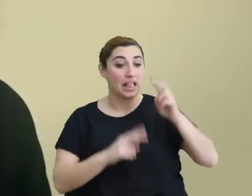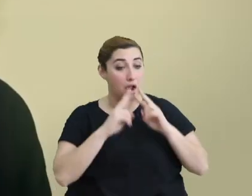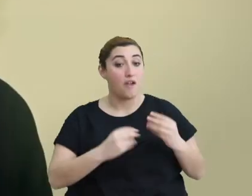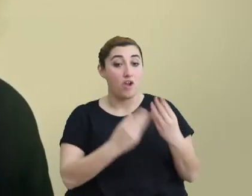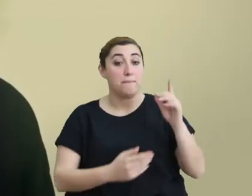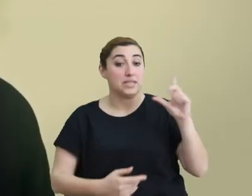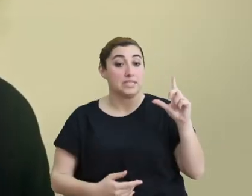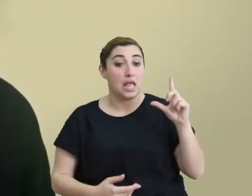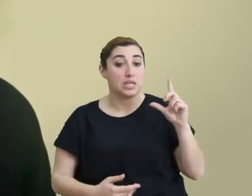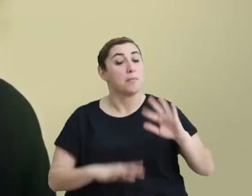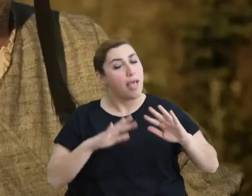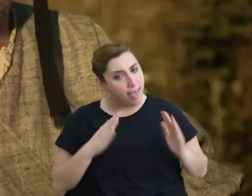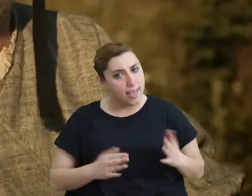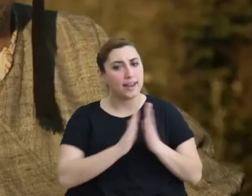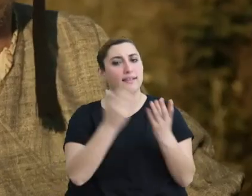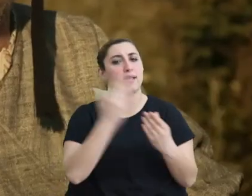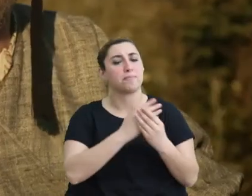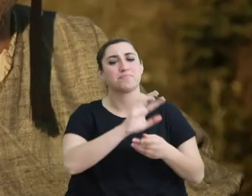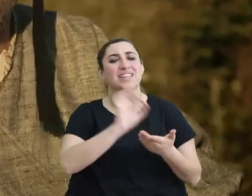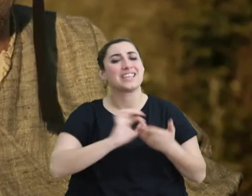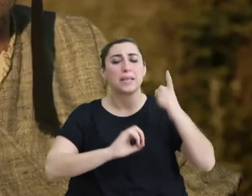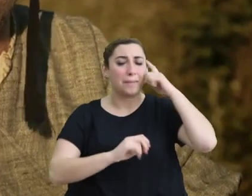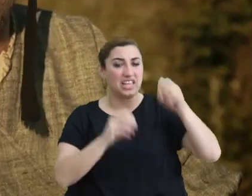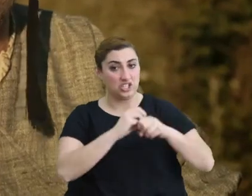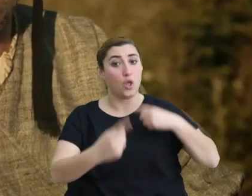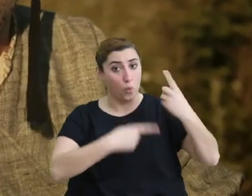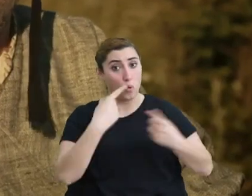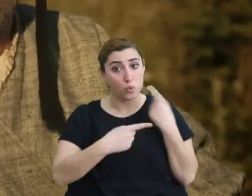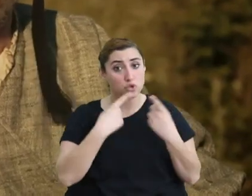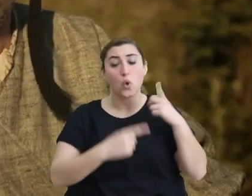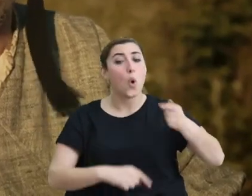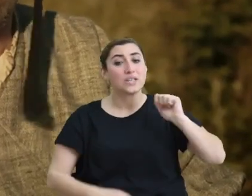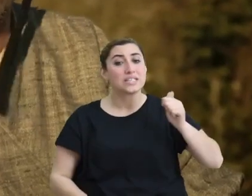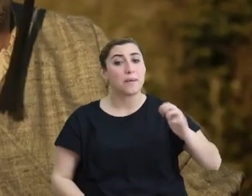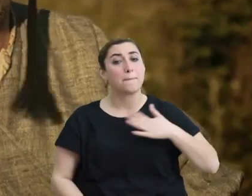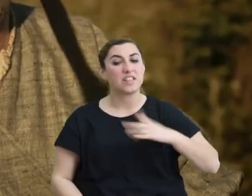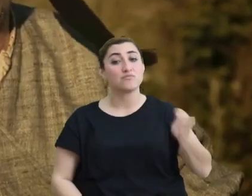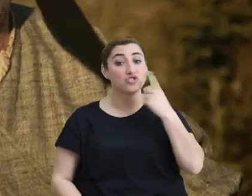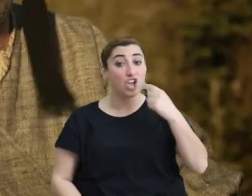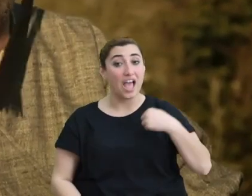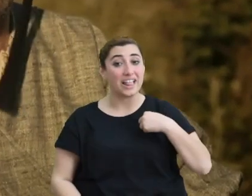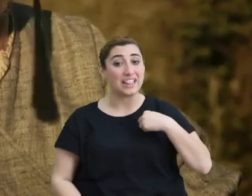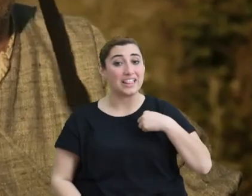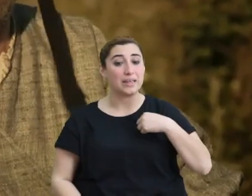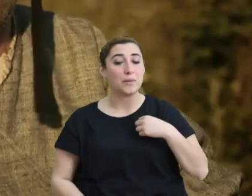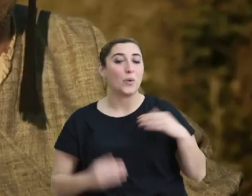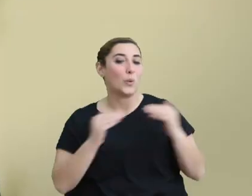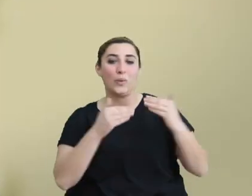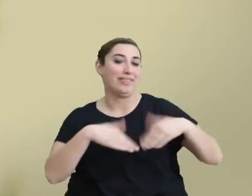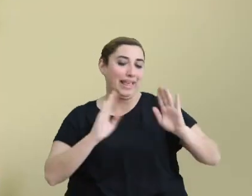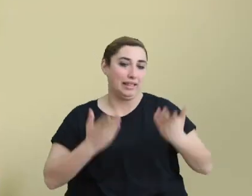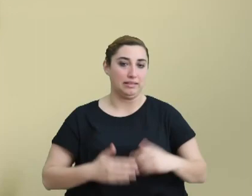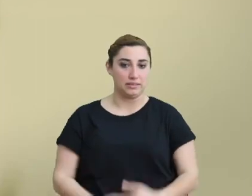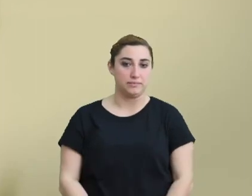vermeli. Madem ki kitaplarda yazan ilimden konuşacağız... ...o vakit benim şahitliğim şer'en geçerli